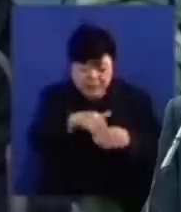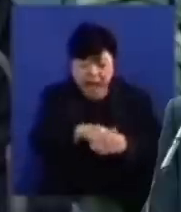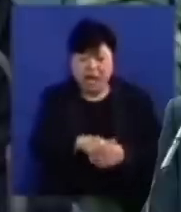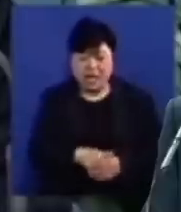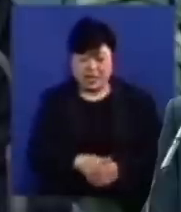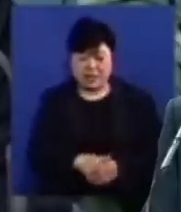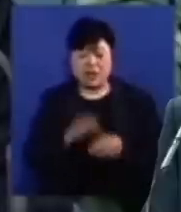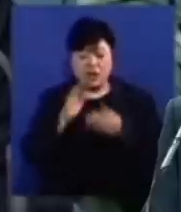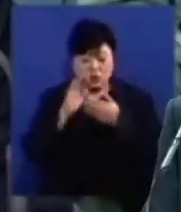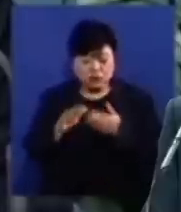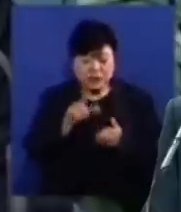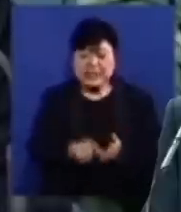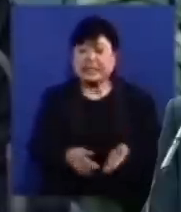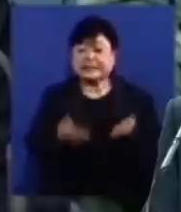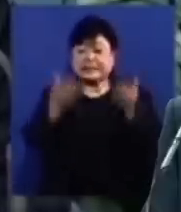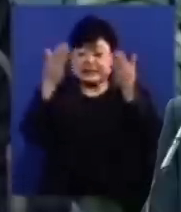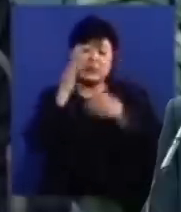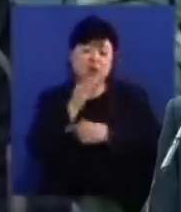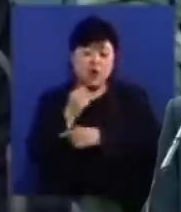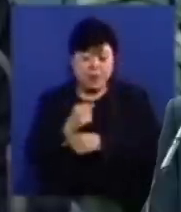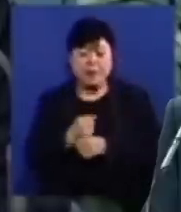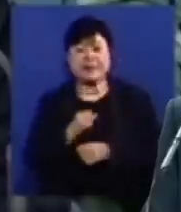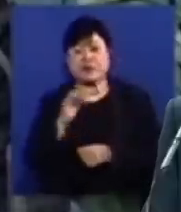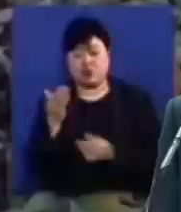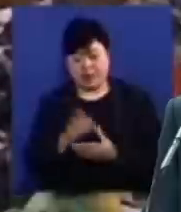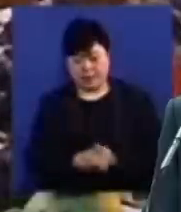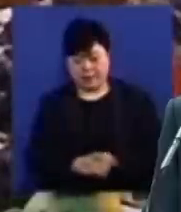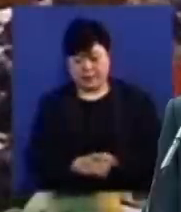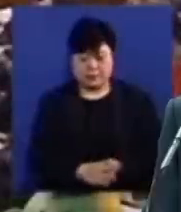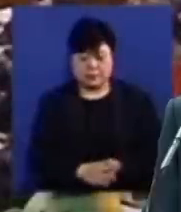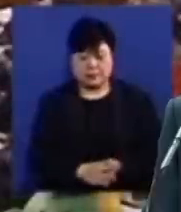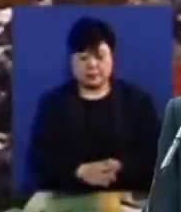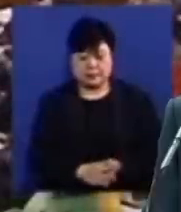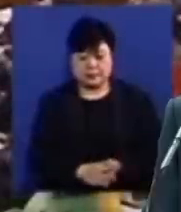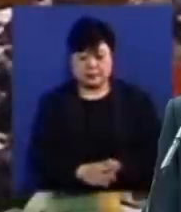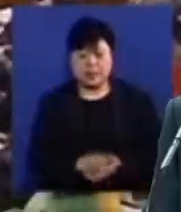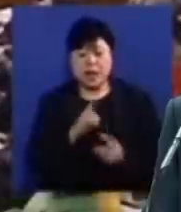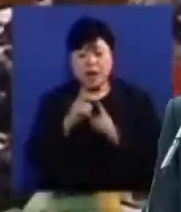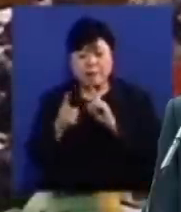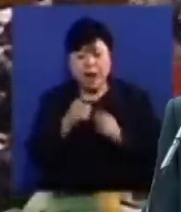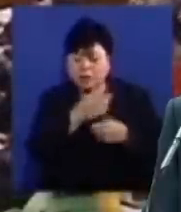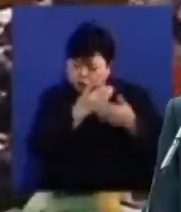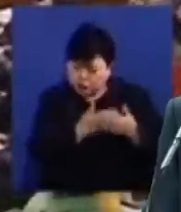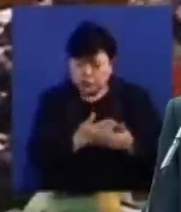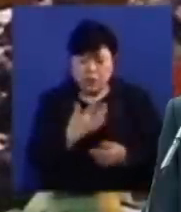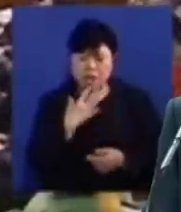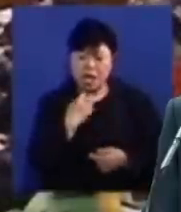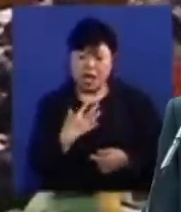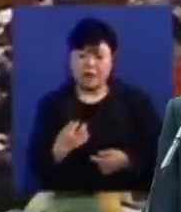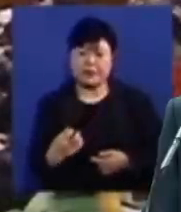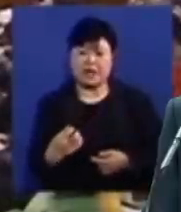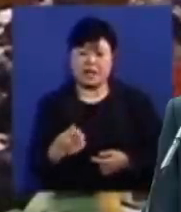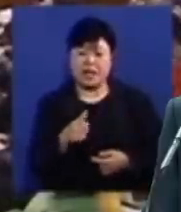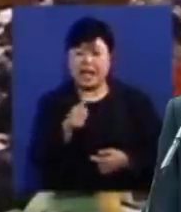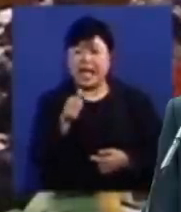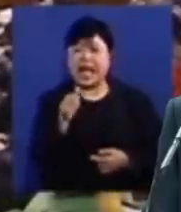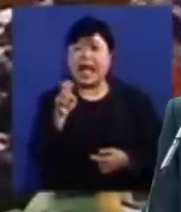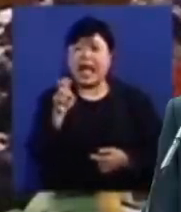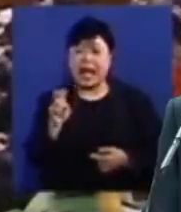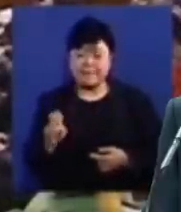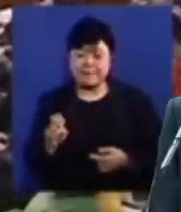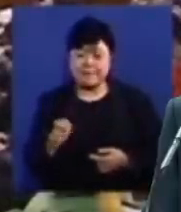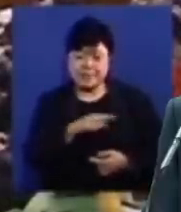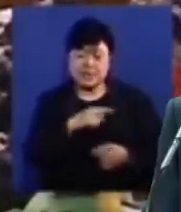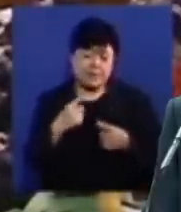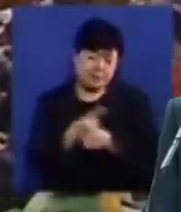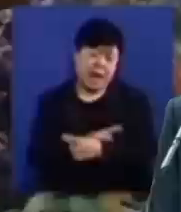당장은 안 나타나도 시간이 지나면 열매를 맺게 되는 것입니다. 여러분, 말이 얼마나 중요하면 아브라함을 아브라함으로 하나님이 복 주실